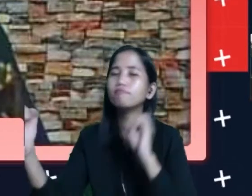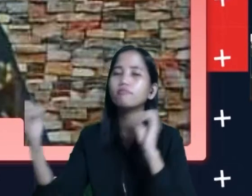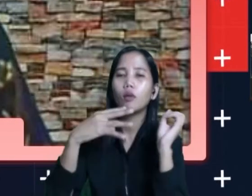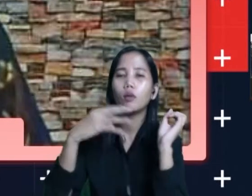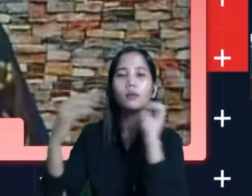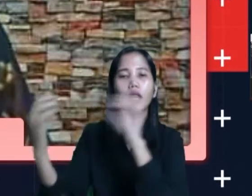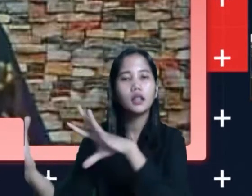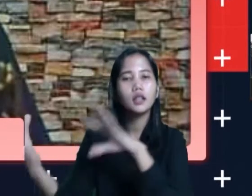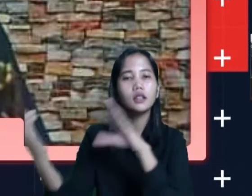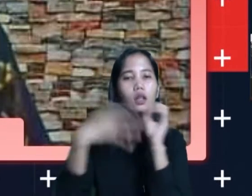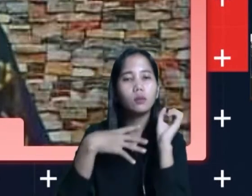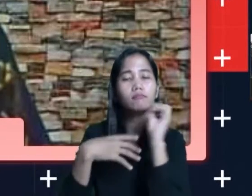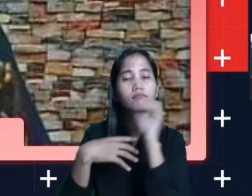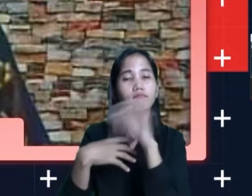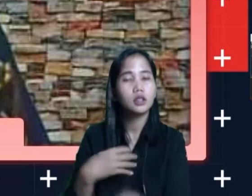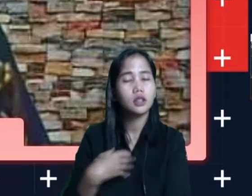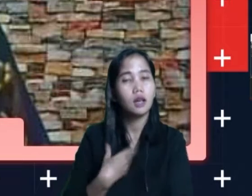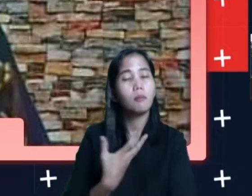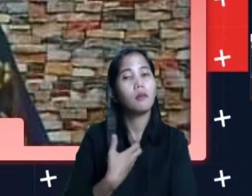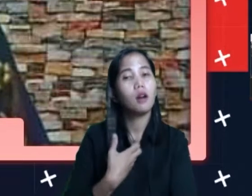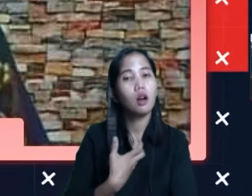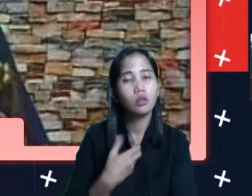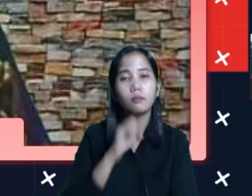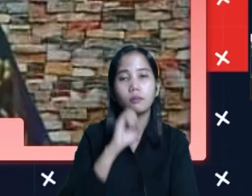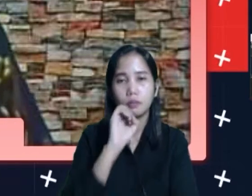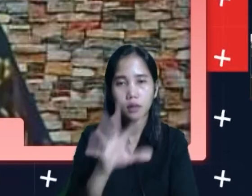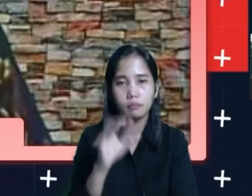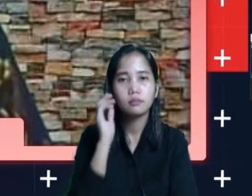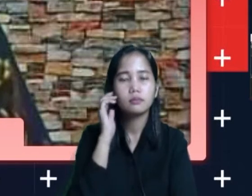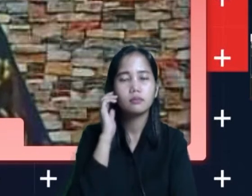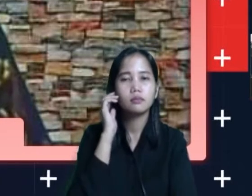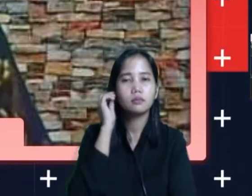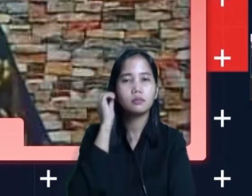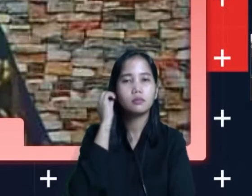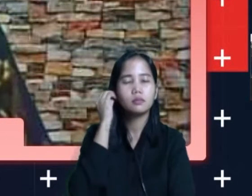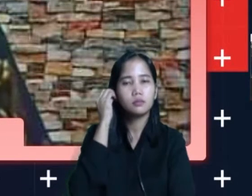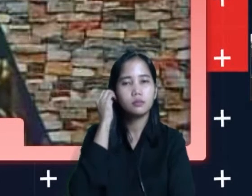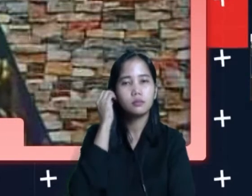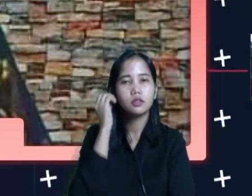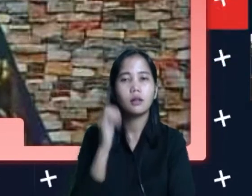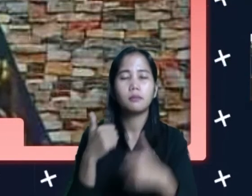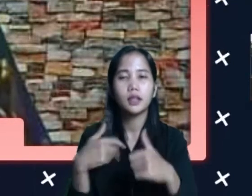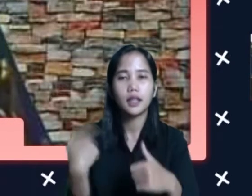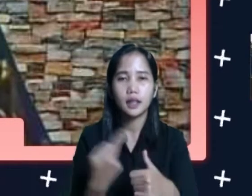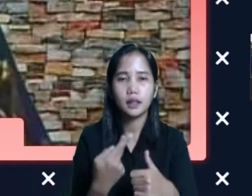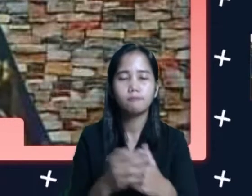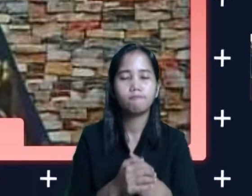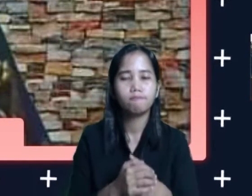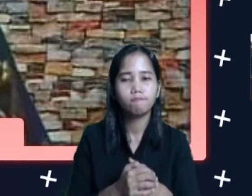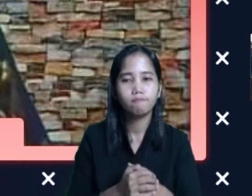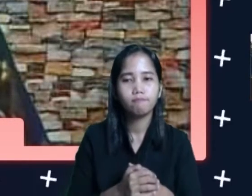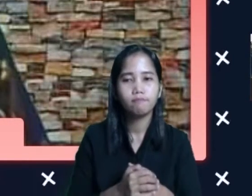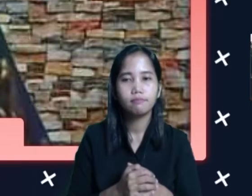ke-12, sebaiknya kita baca juga ayat 13. Dan kalau kita baca Efesus 2 ayat 8